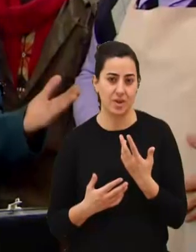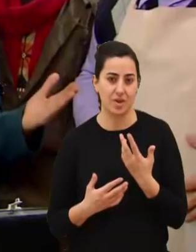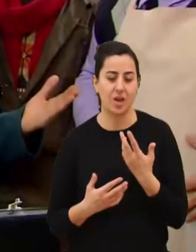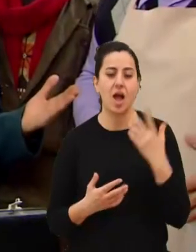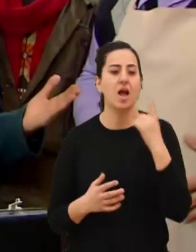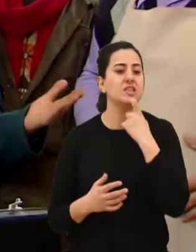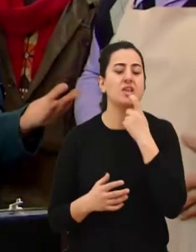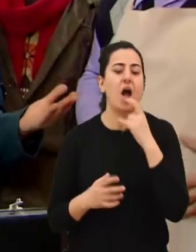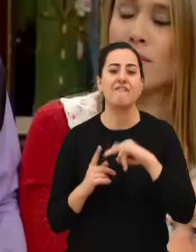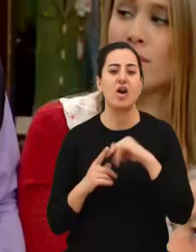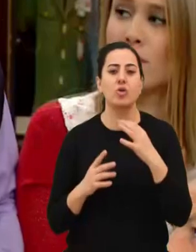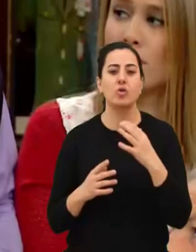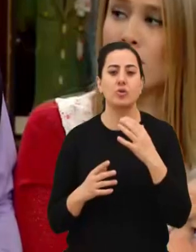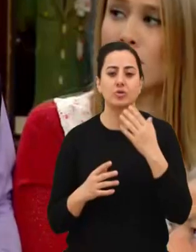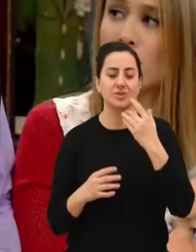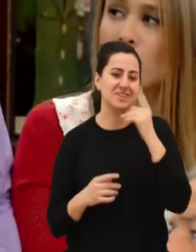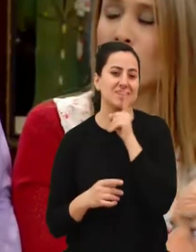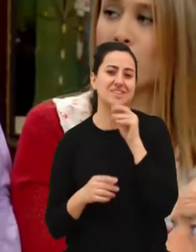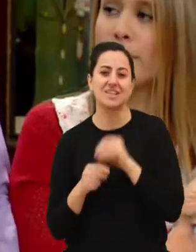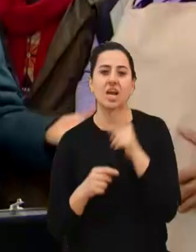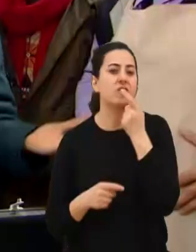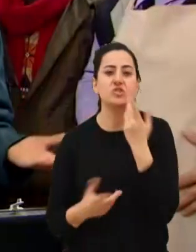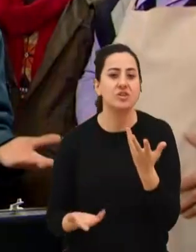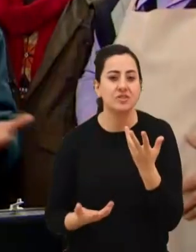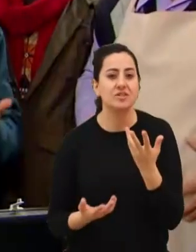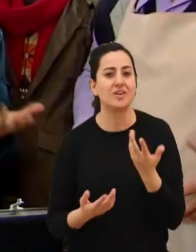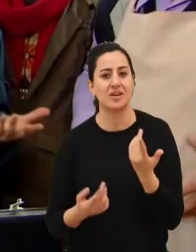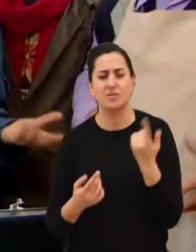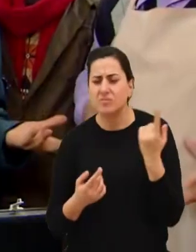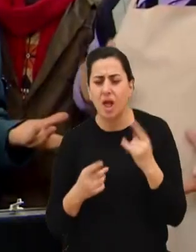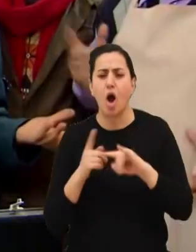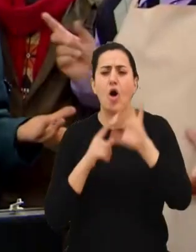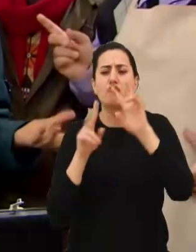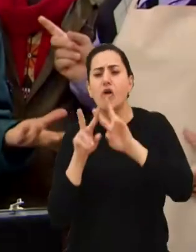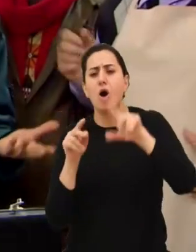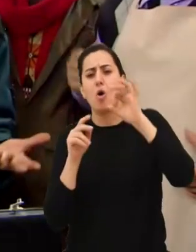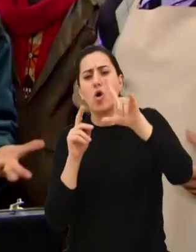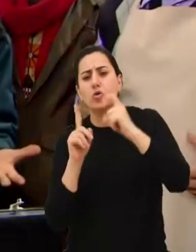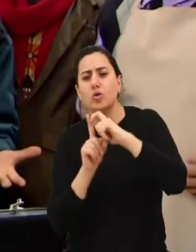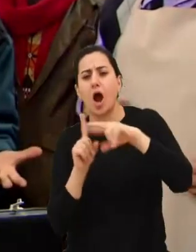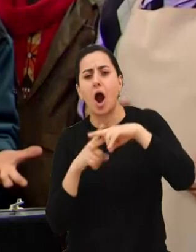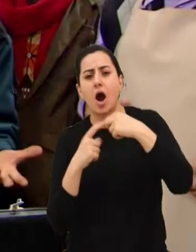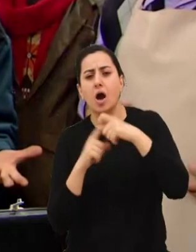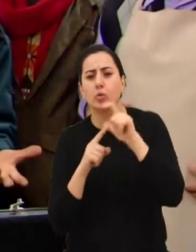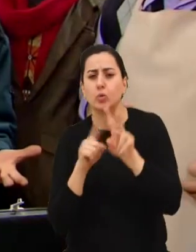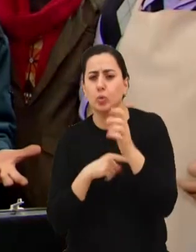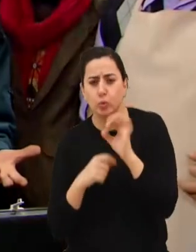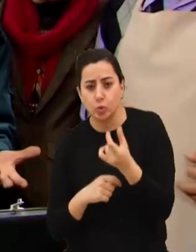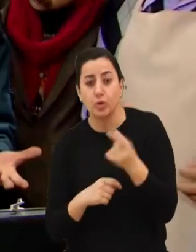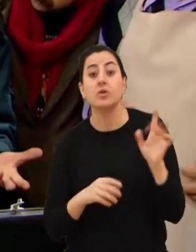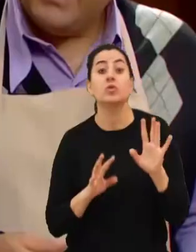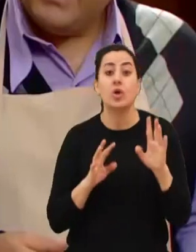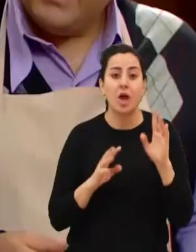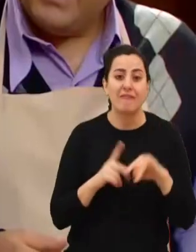are you diyorsun mesela. O dedi. How old are you mesela. Ha, o da how old are you? Yani onun bir şey. How old are you? Başkomiserim. How old